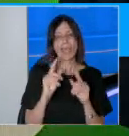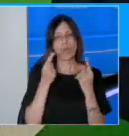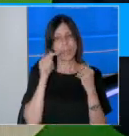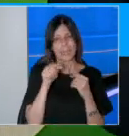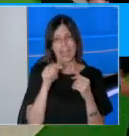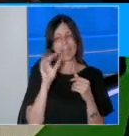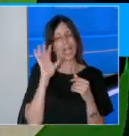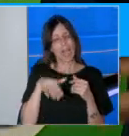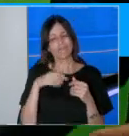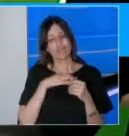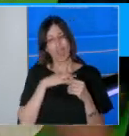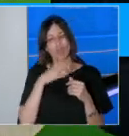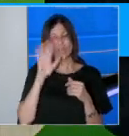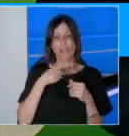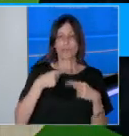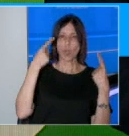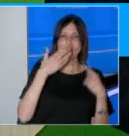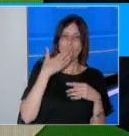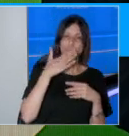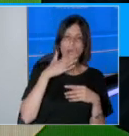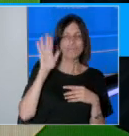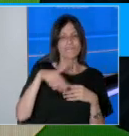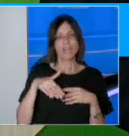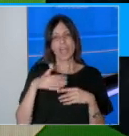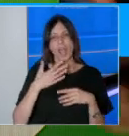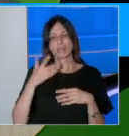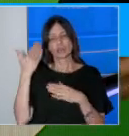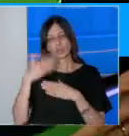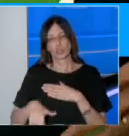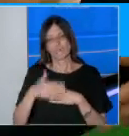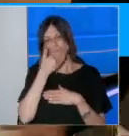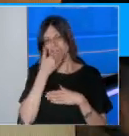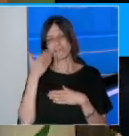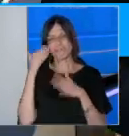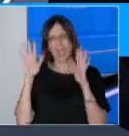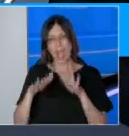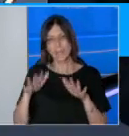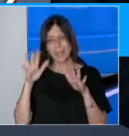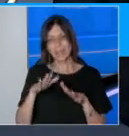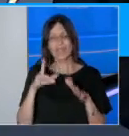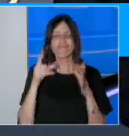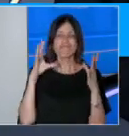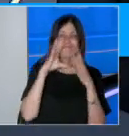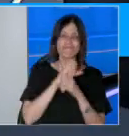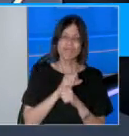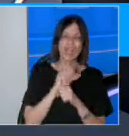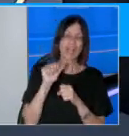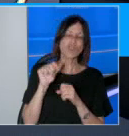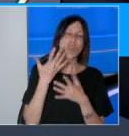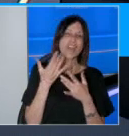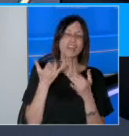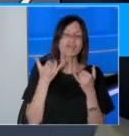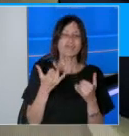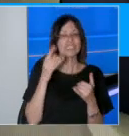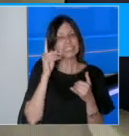כאלו, גם שלנו מירושלים, גם הרמדאן, סוף הרמדאן, לילות אל קאדר, אולי דווקא הפעם